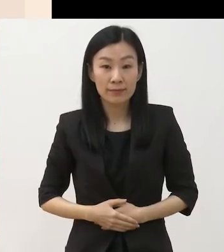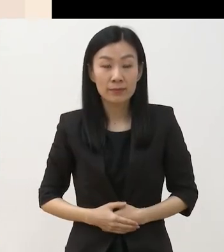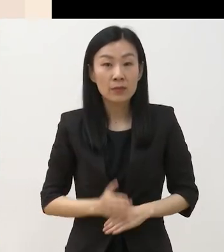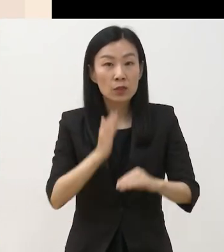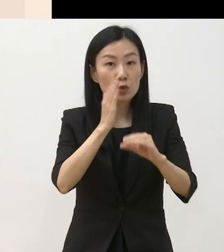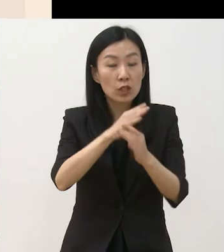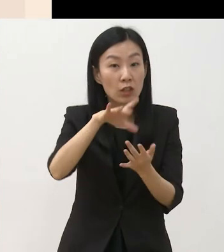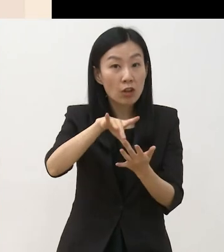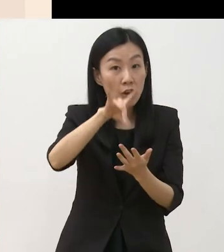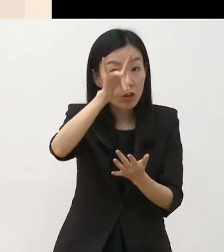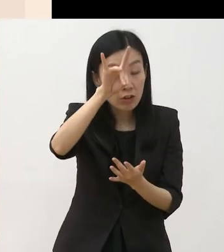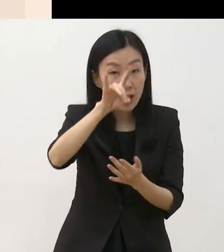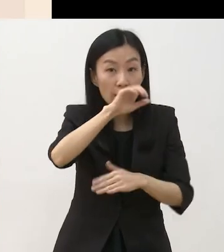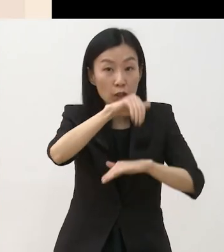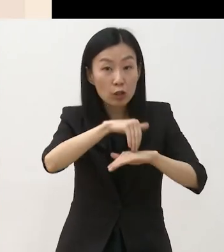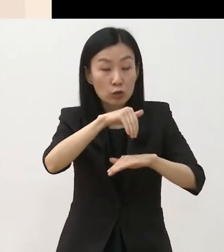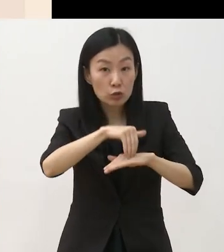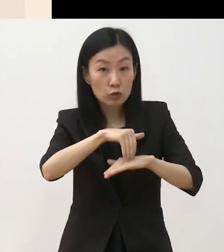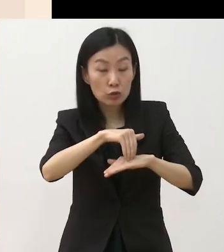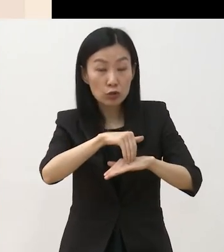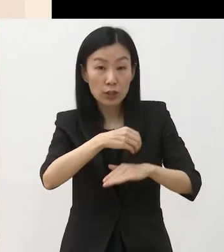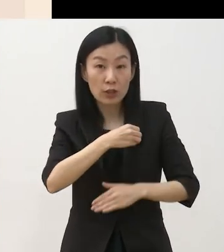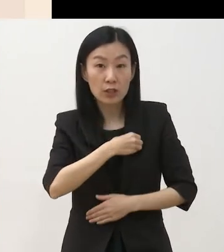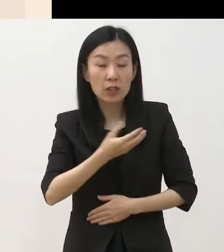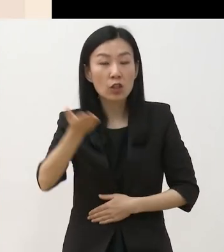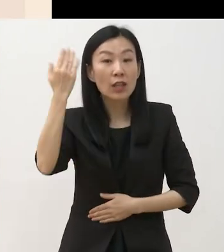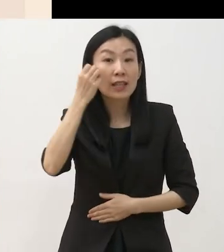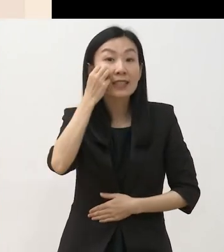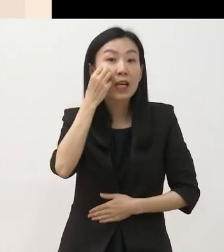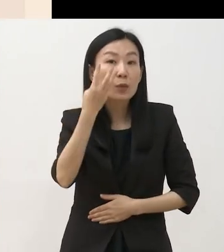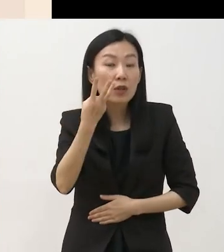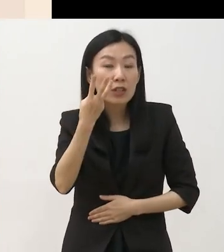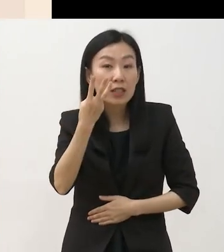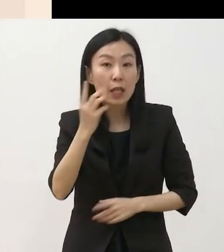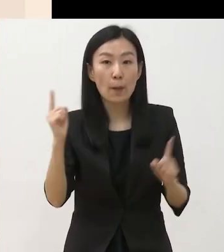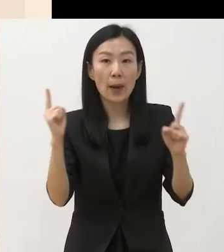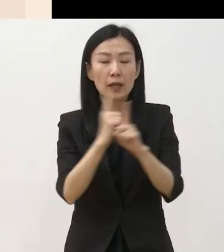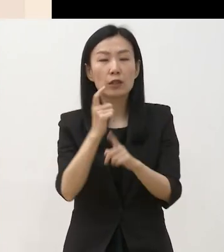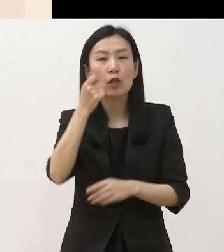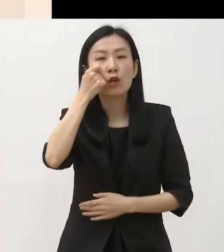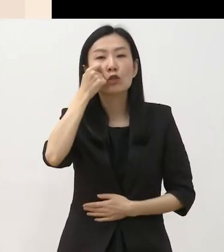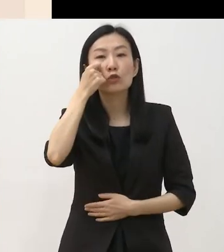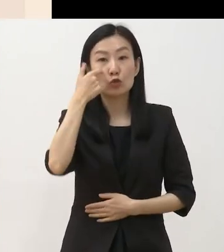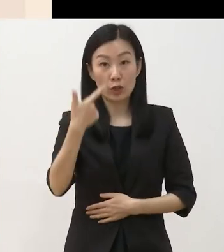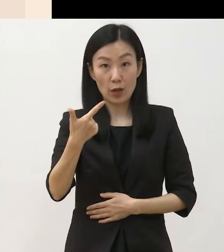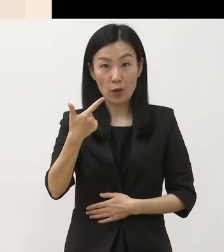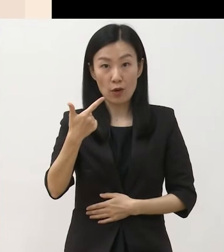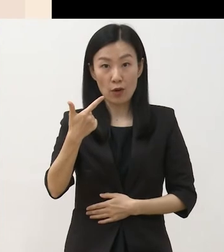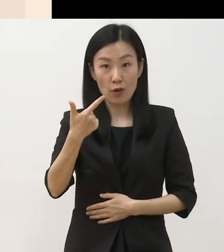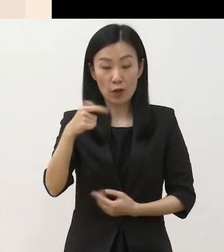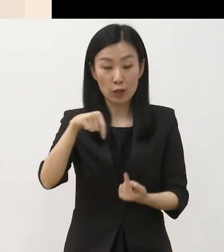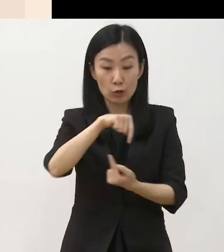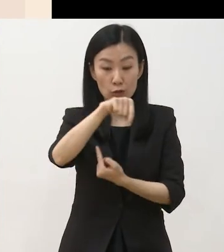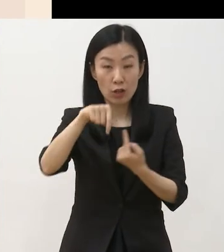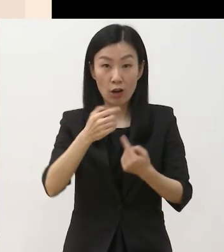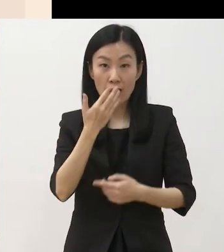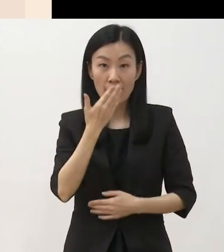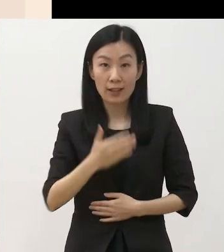연수단원이 전년도에는 3개월이었으나 이제는 6개월로 확대해서 운영이 가능합니다.